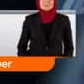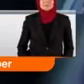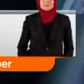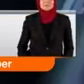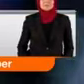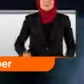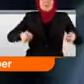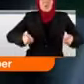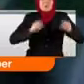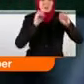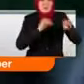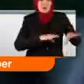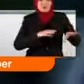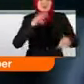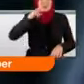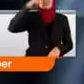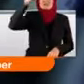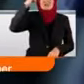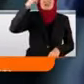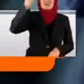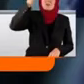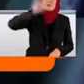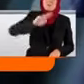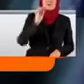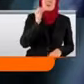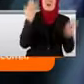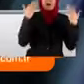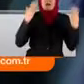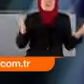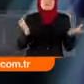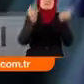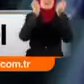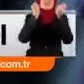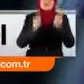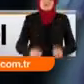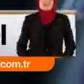Bu poşetleri bıraktı 2. kattan düşen bebeği havada yakaladı